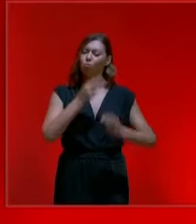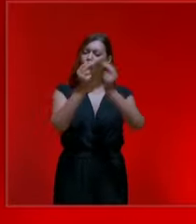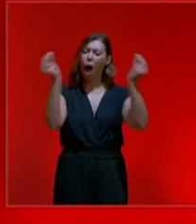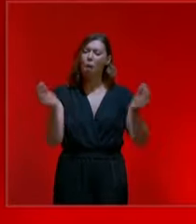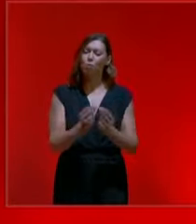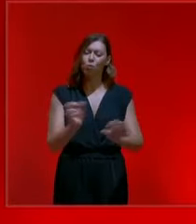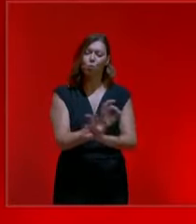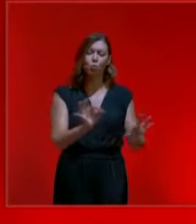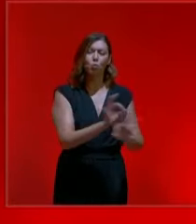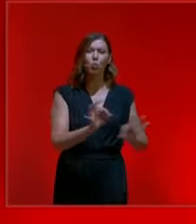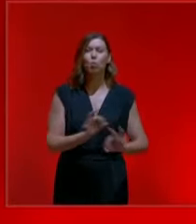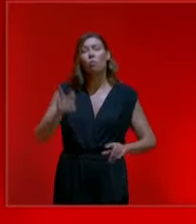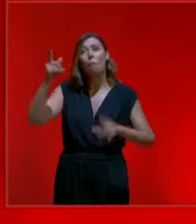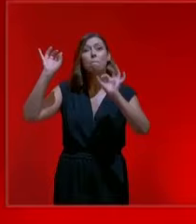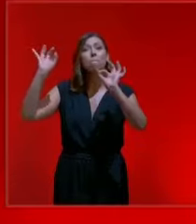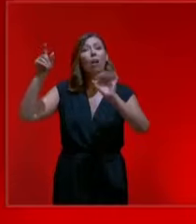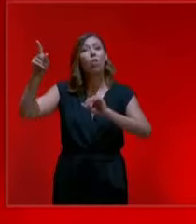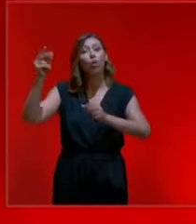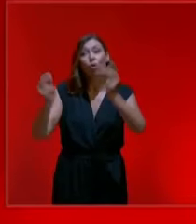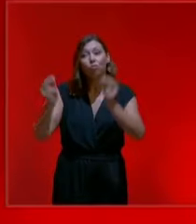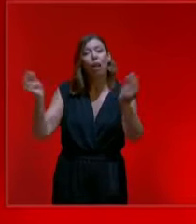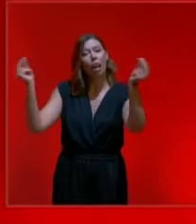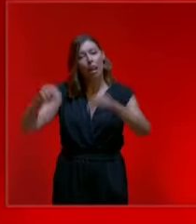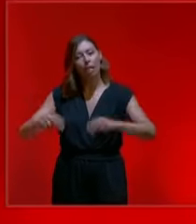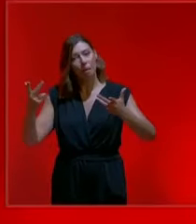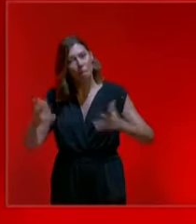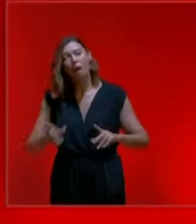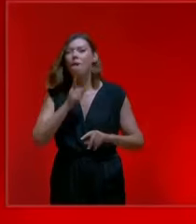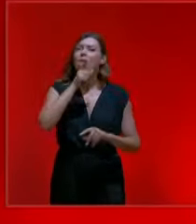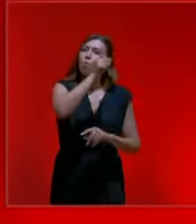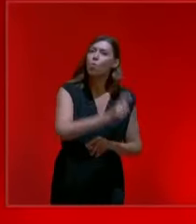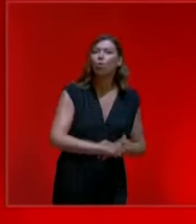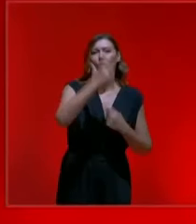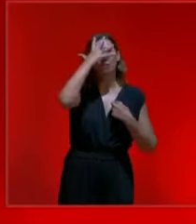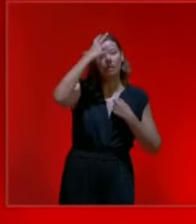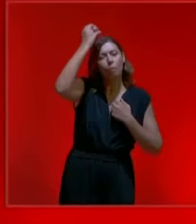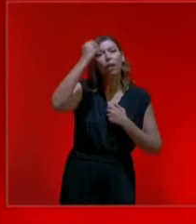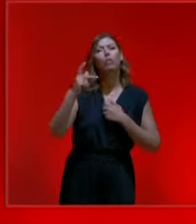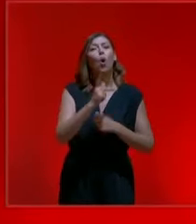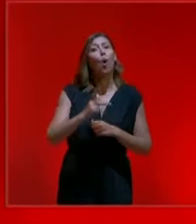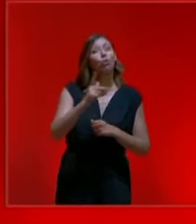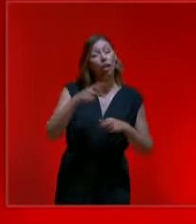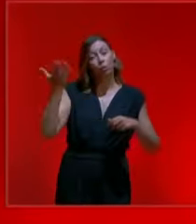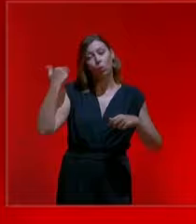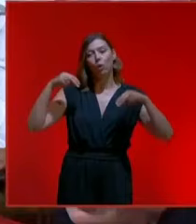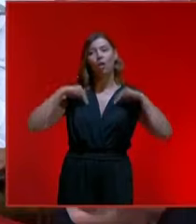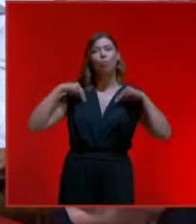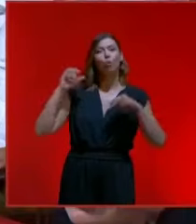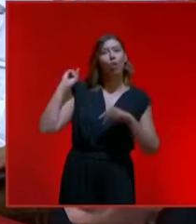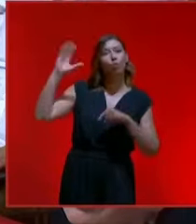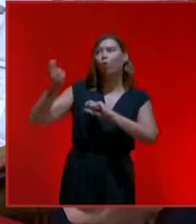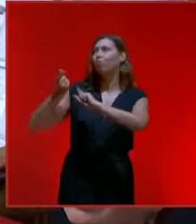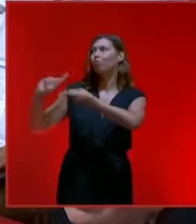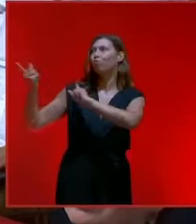τις πρωτοβουλίες του Αλέξη του Τσίπρα και του Νίκου του Κοτζιά, με τις άλλες χώρες των Βαλκανίων, με τις τριμερείς συναντήσεις με τις